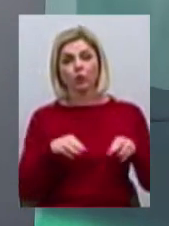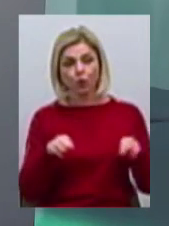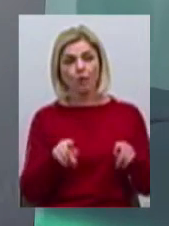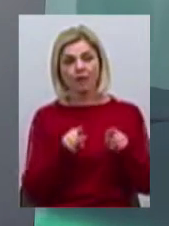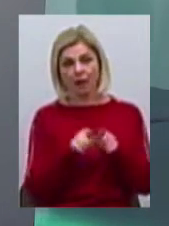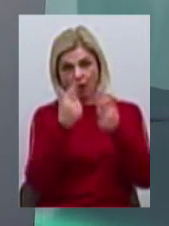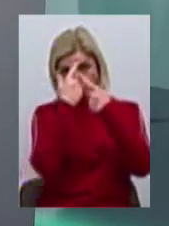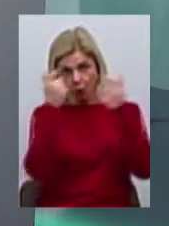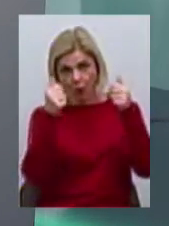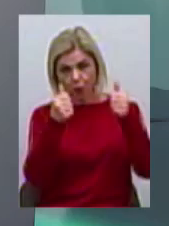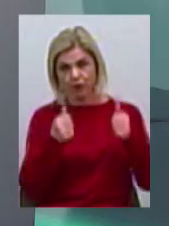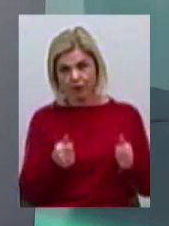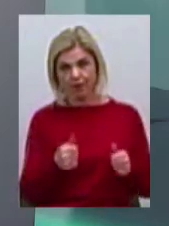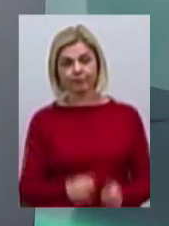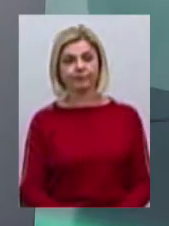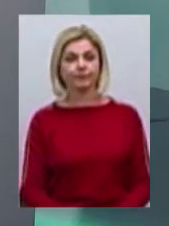оголошення давали.